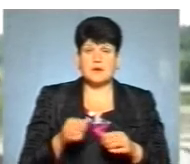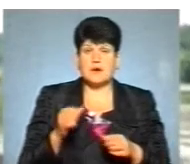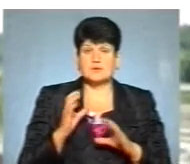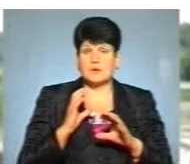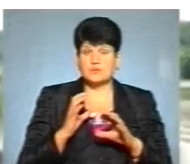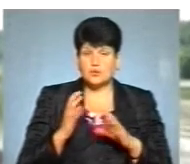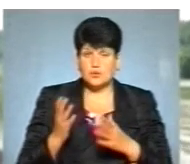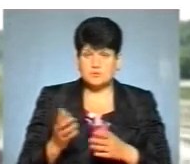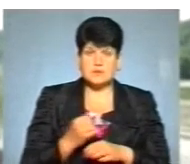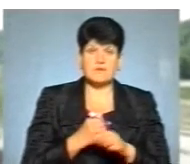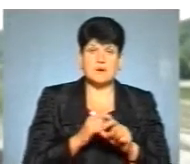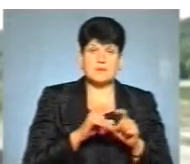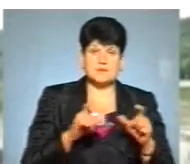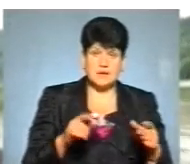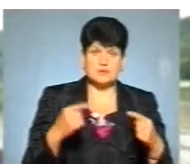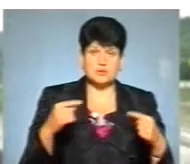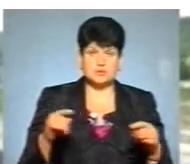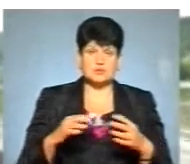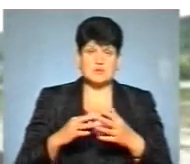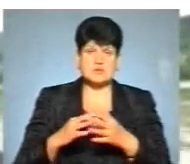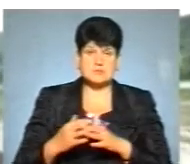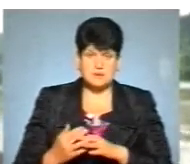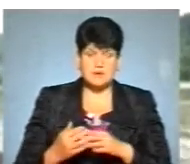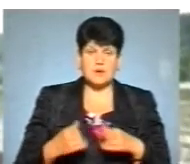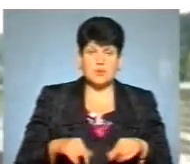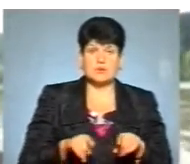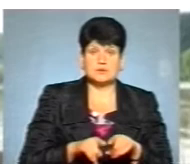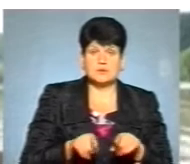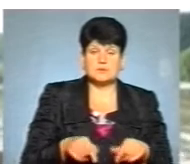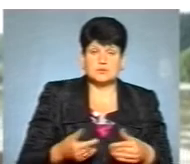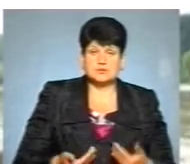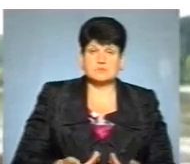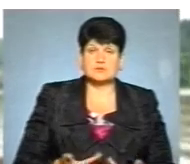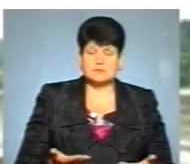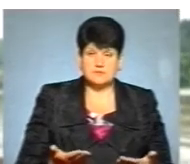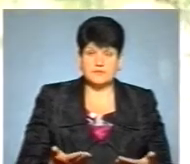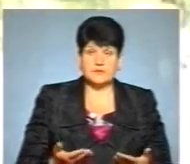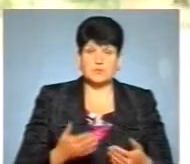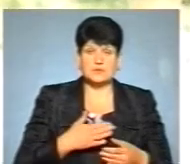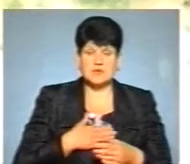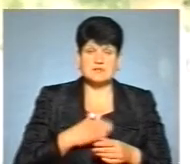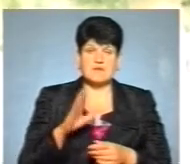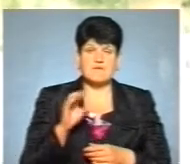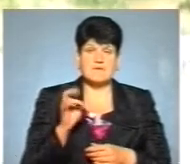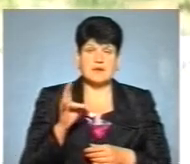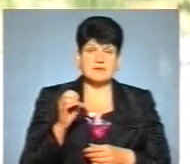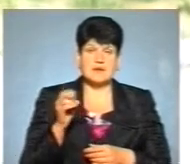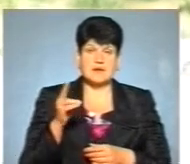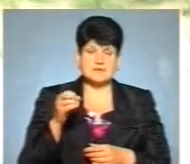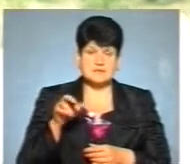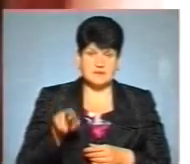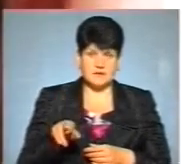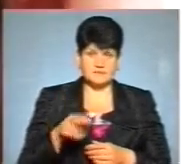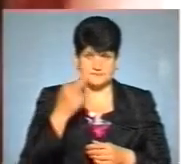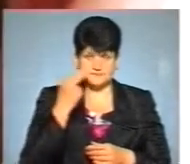автобуса, ні до аптеки, ні до другого села. І так ми тут проживаємо. Друга у нас є Венеція. У Ольги Дворжакової вода